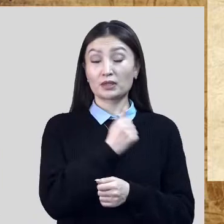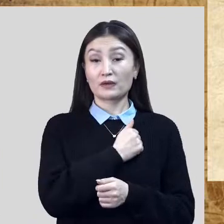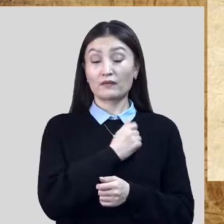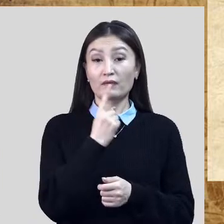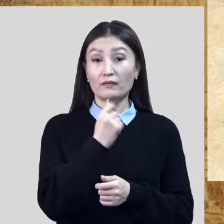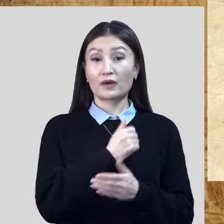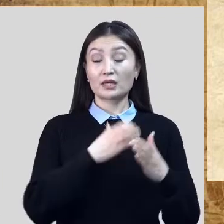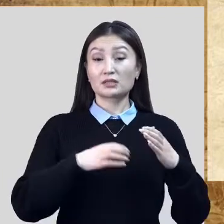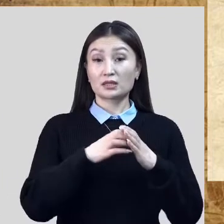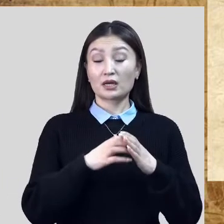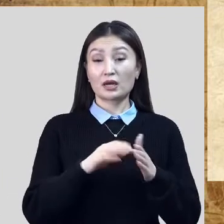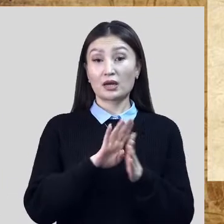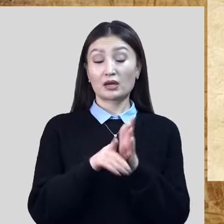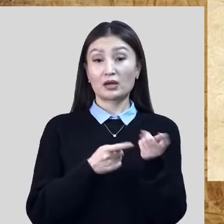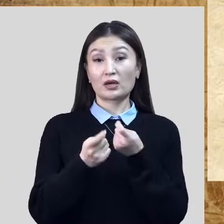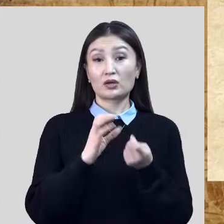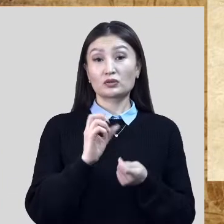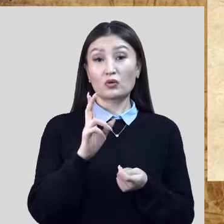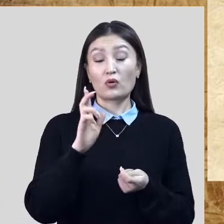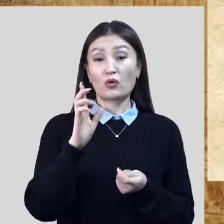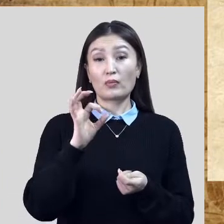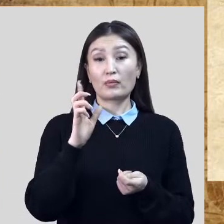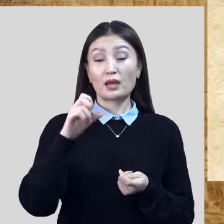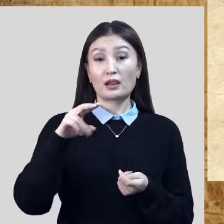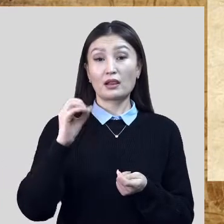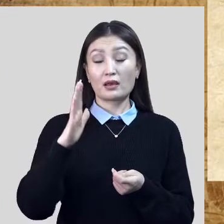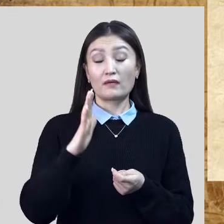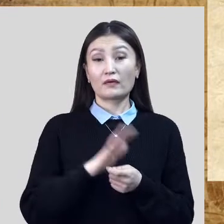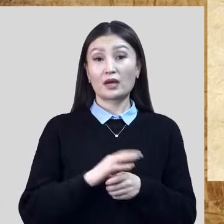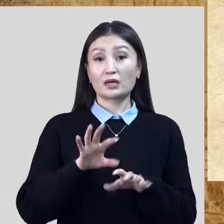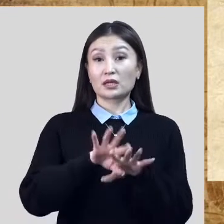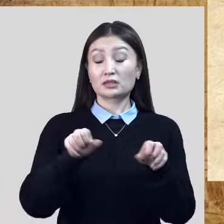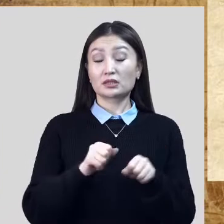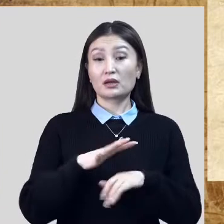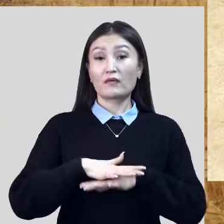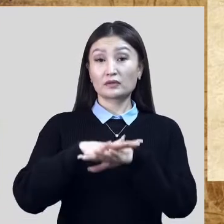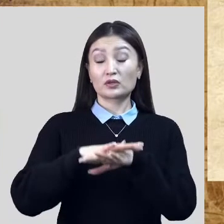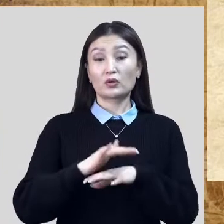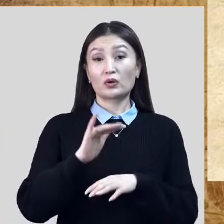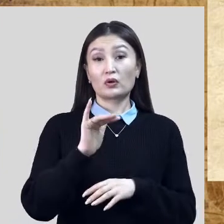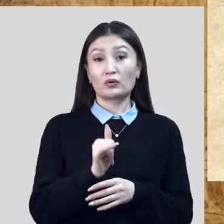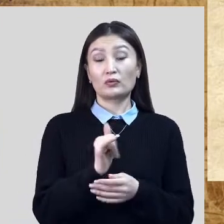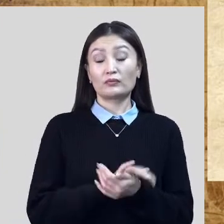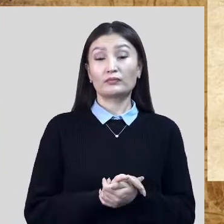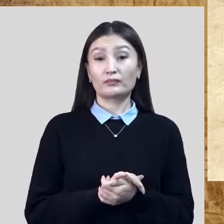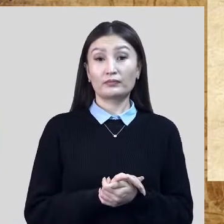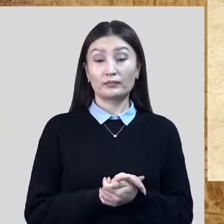под командованием генерала Скобелева разгромили восставших у Андижана и